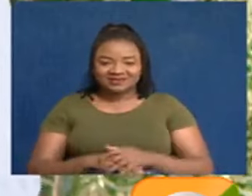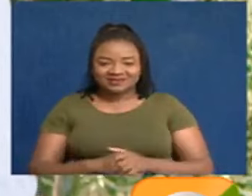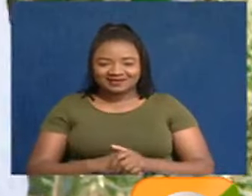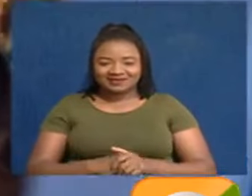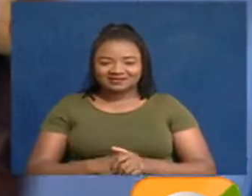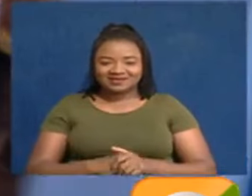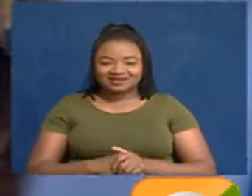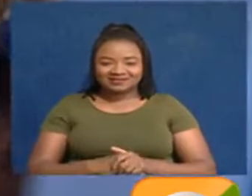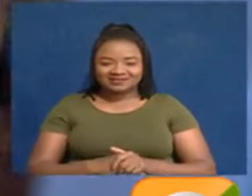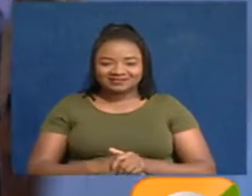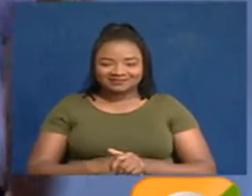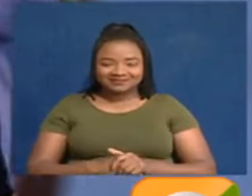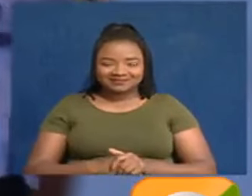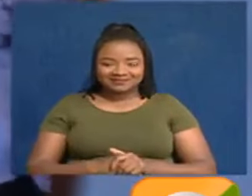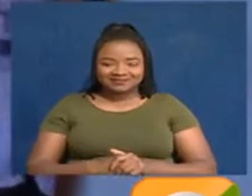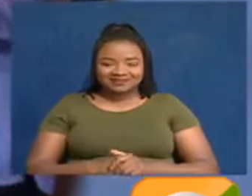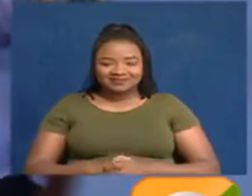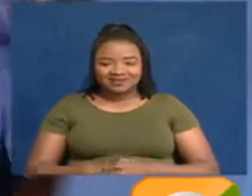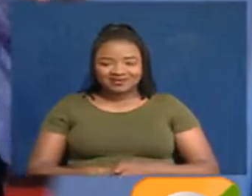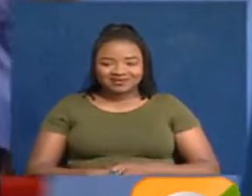economy in the world.